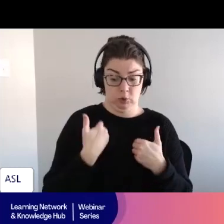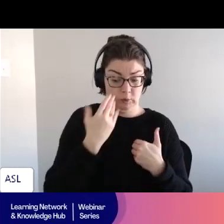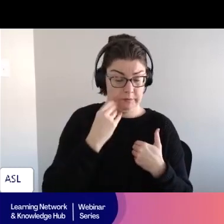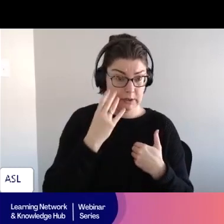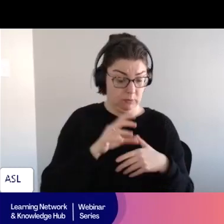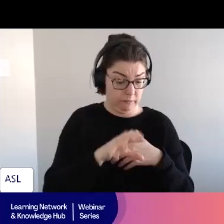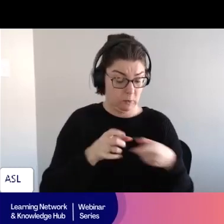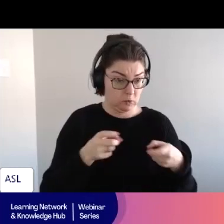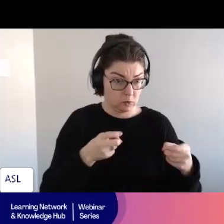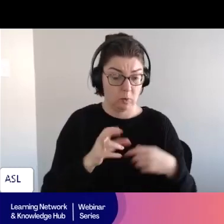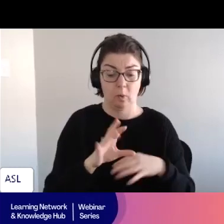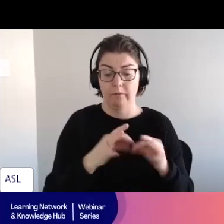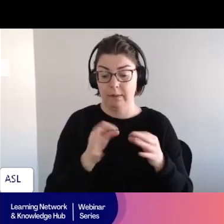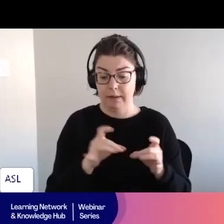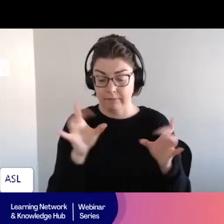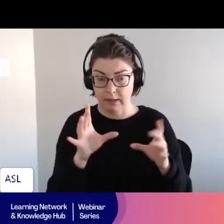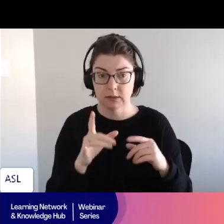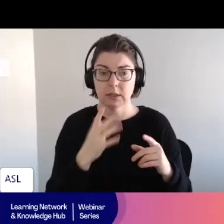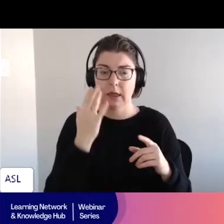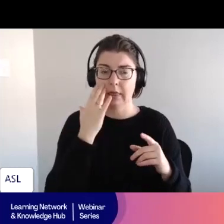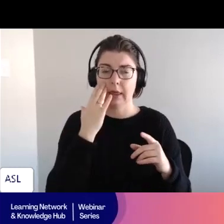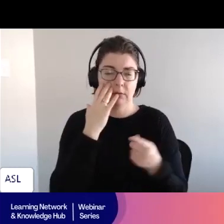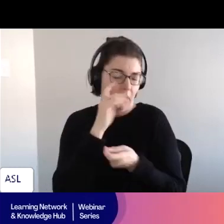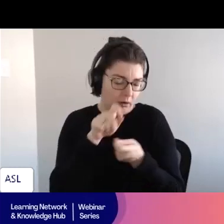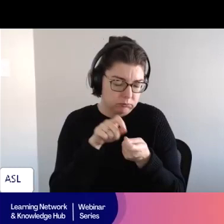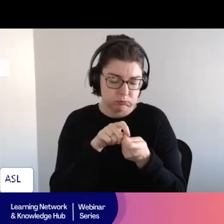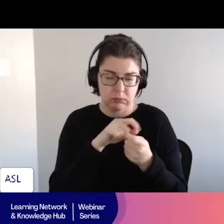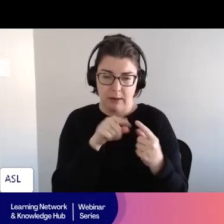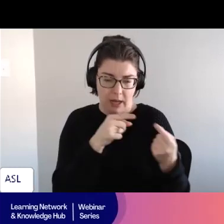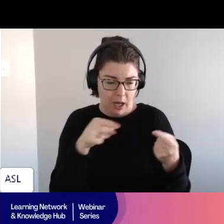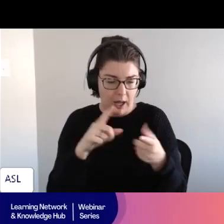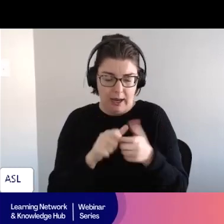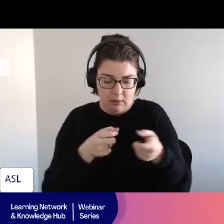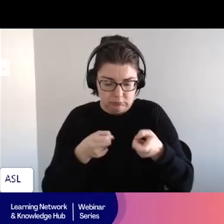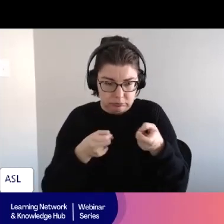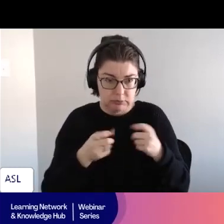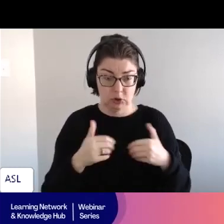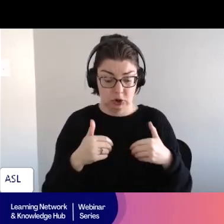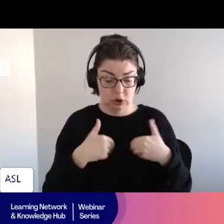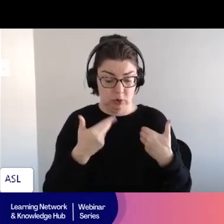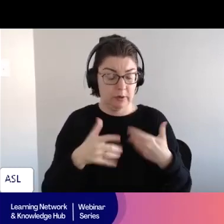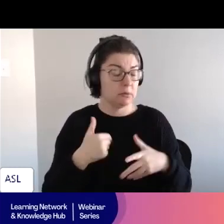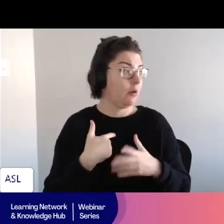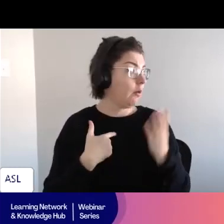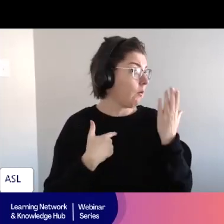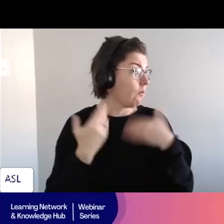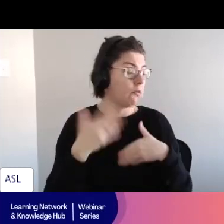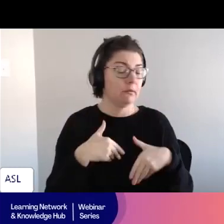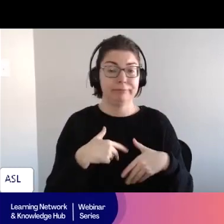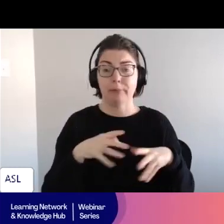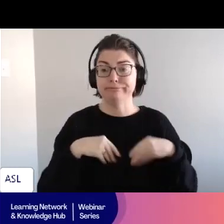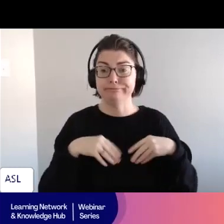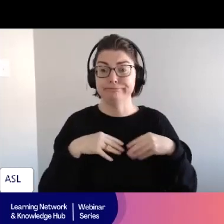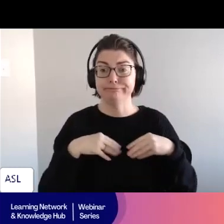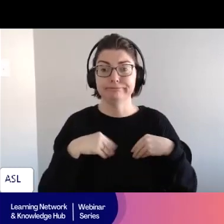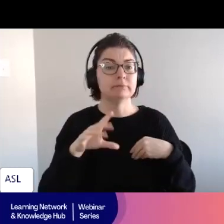expériences comme le contrecoercitif et la violence familiale connaissent les nuances de la prise en charge de ces expériences et les jeunes ne sont